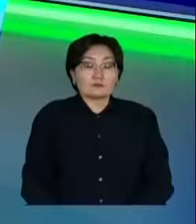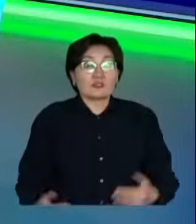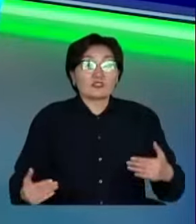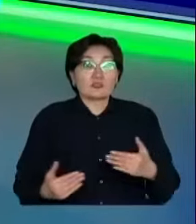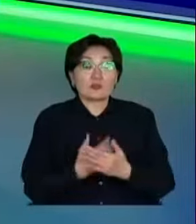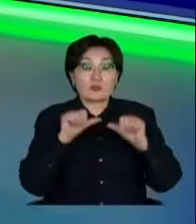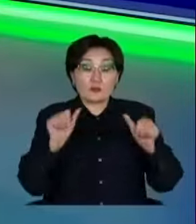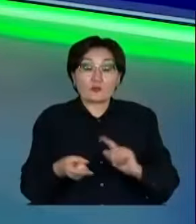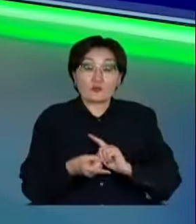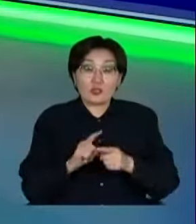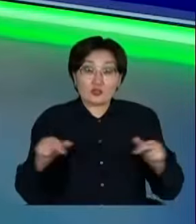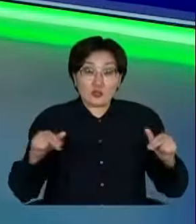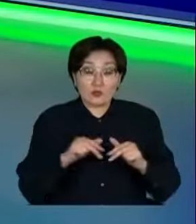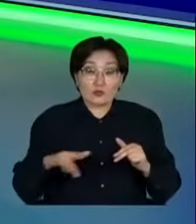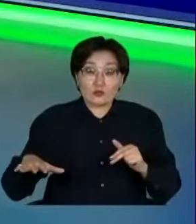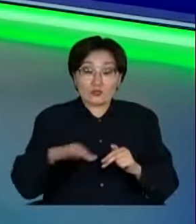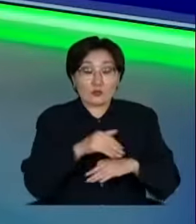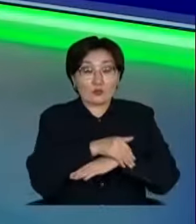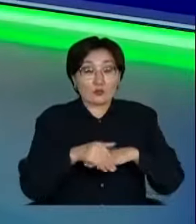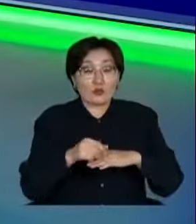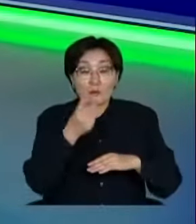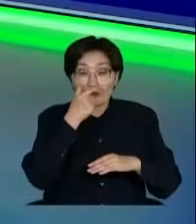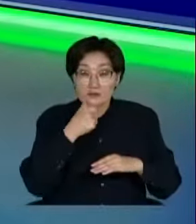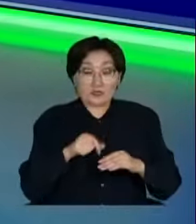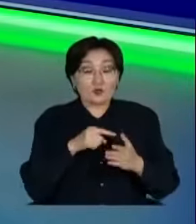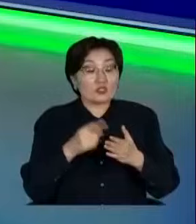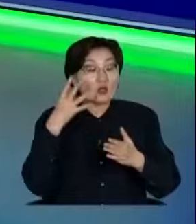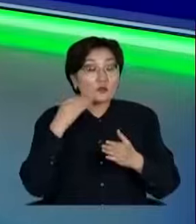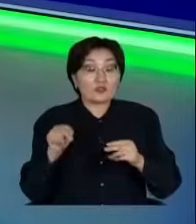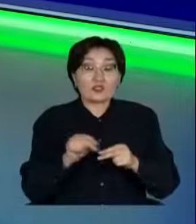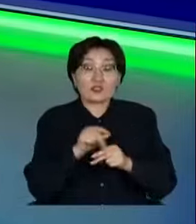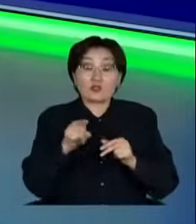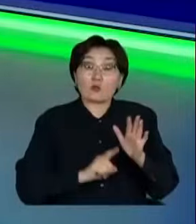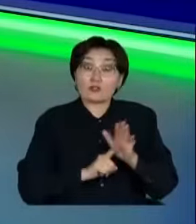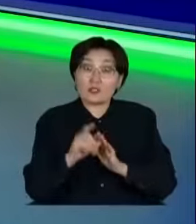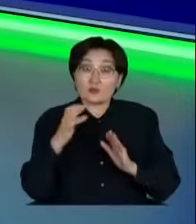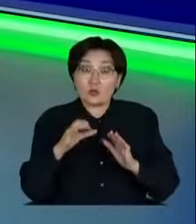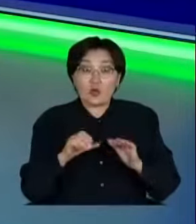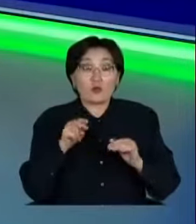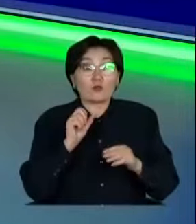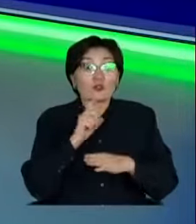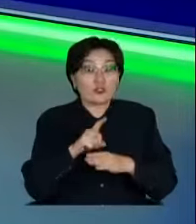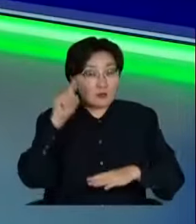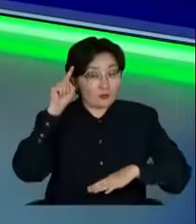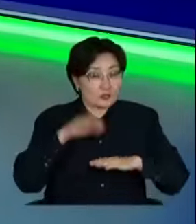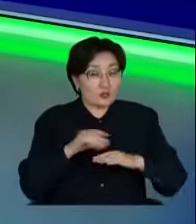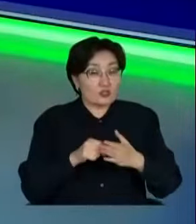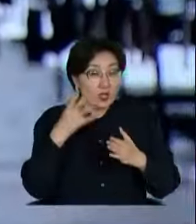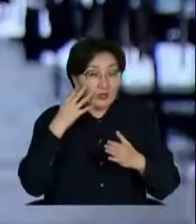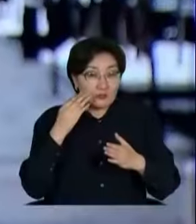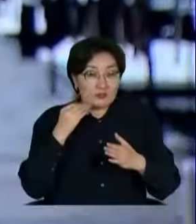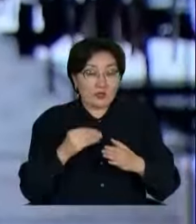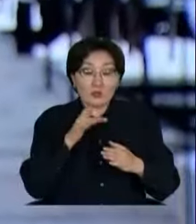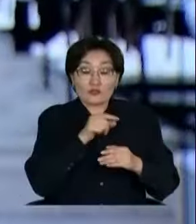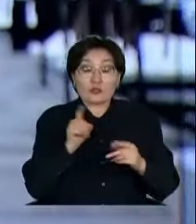Новый облик приобрела пешеходная зона по улице Панфилова в Алматы. Ремонт там начали в сентябре по поручению акима Алматы.